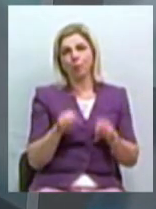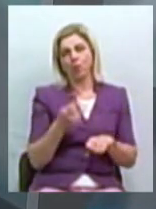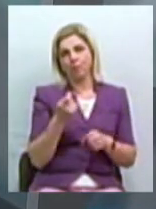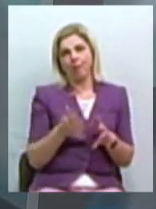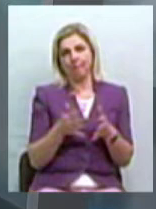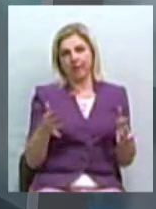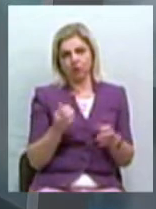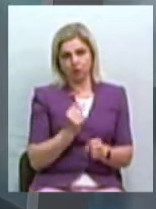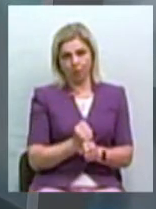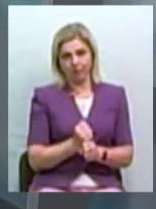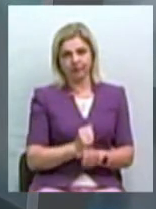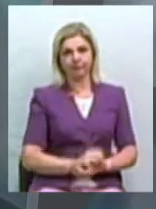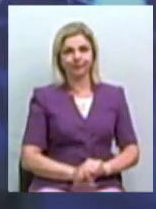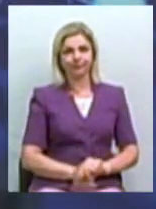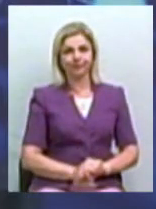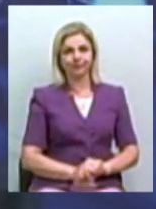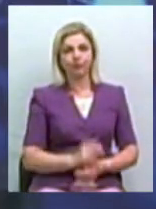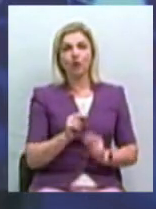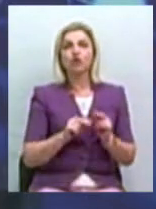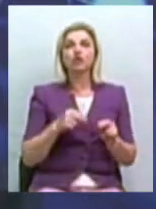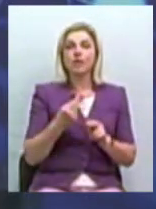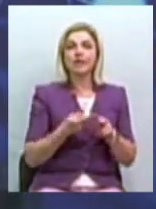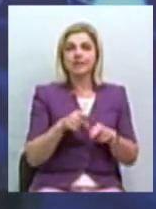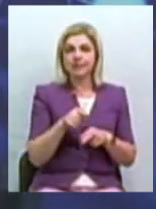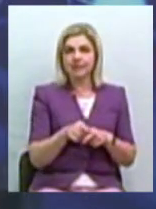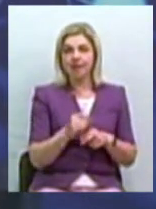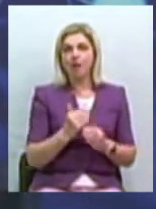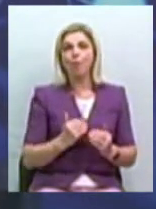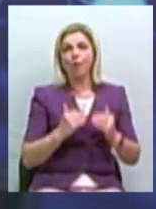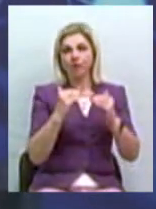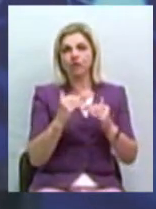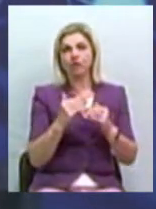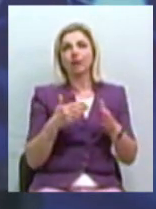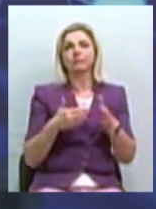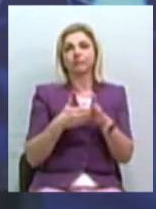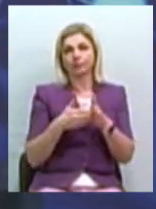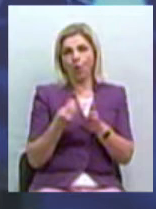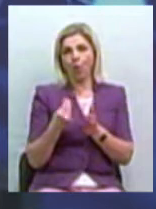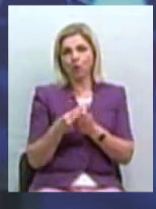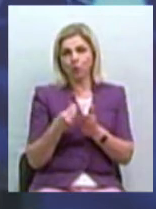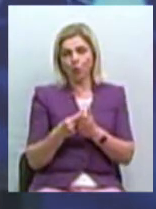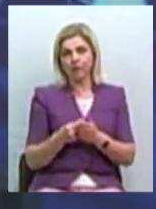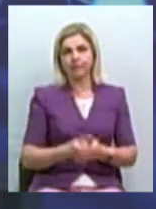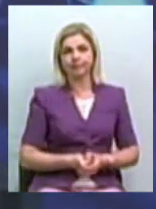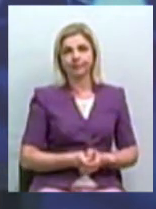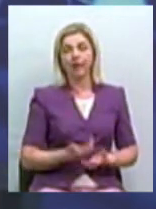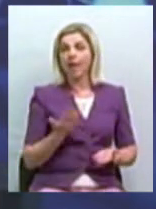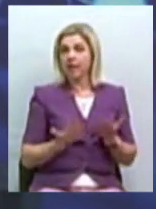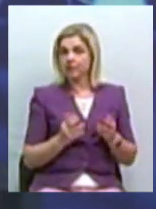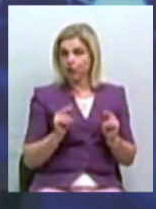зробити. А саме через це підвищився і граничний кошторис малих проєктів? Якщо чесно,